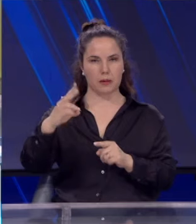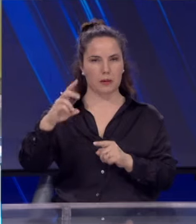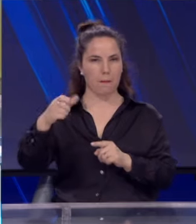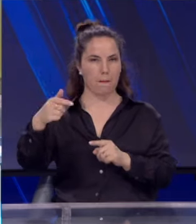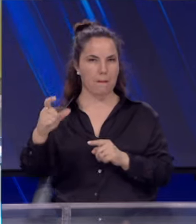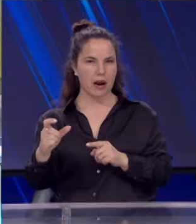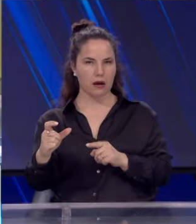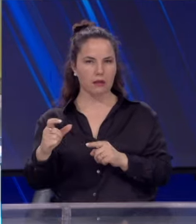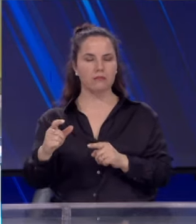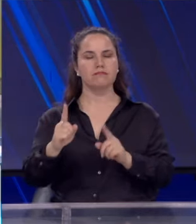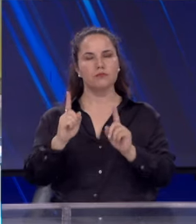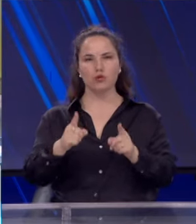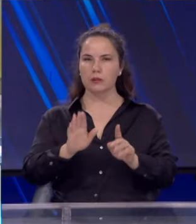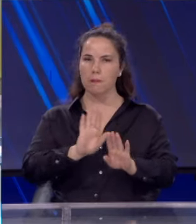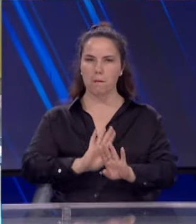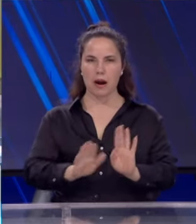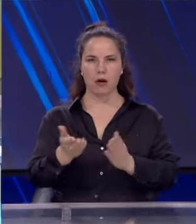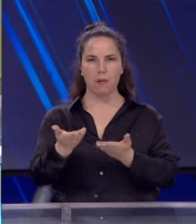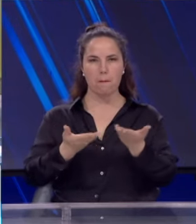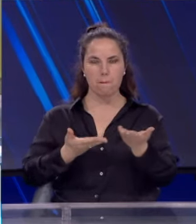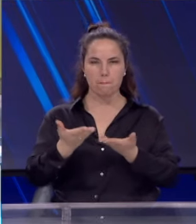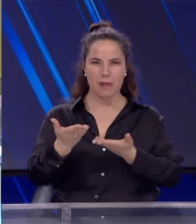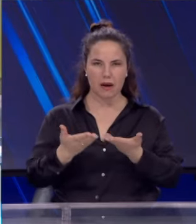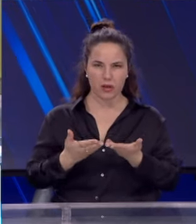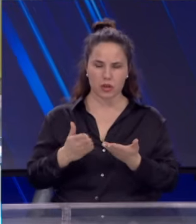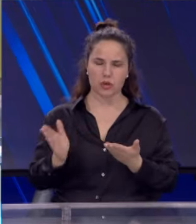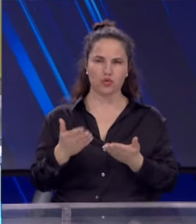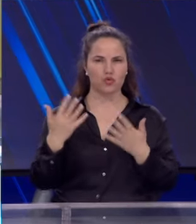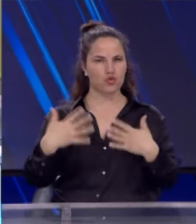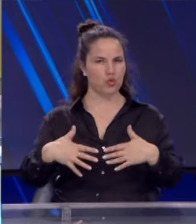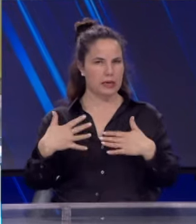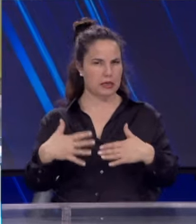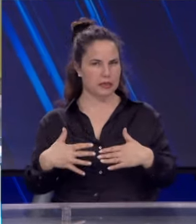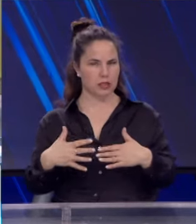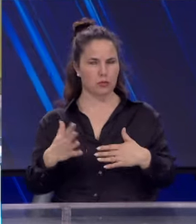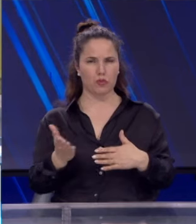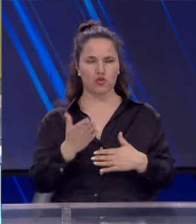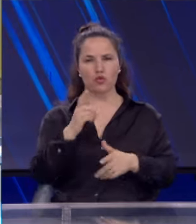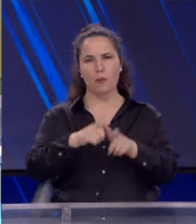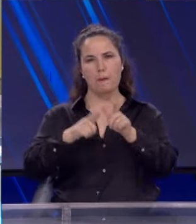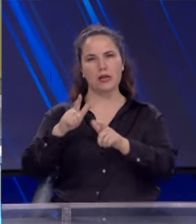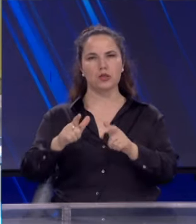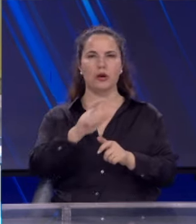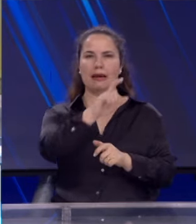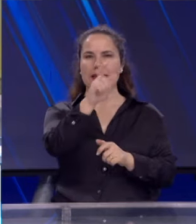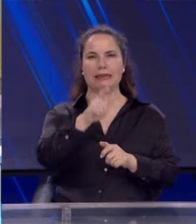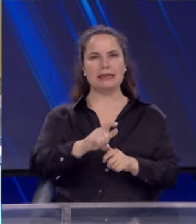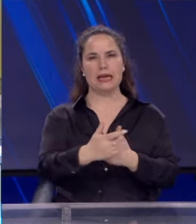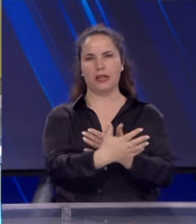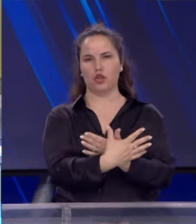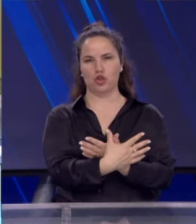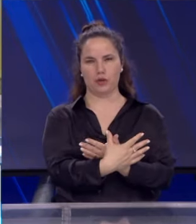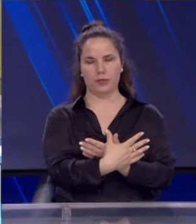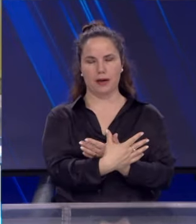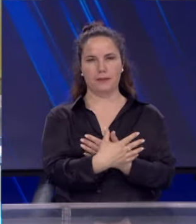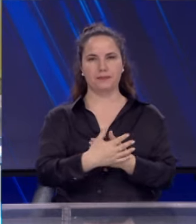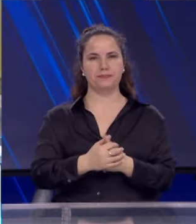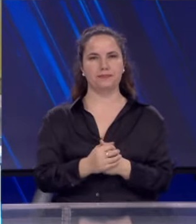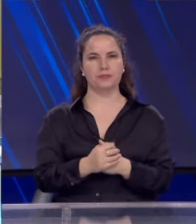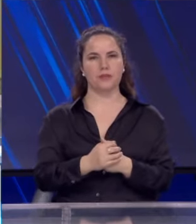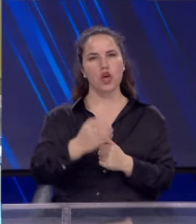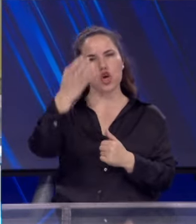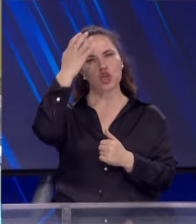që të finalizohet marrëveshja e shumë pritur më rëndësishme, duhet thënë, për qindra dhe mira shqiptar që jetojnë dhe punojnë në Itali.